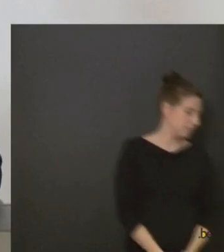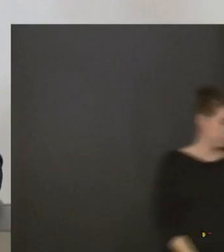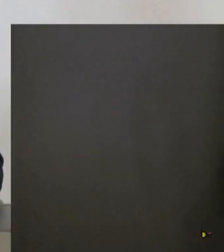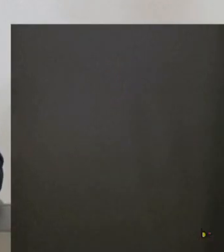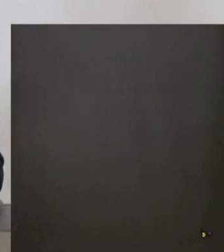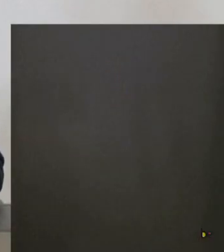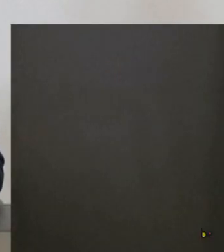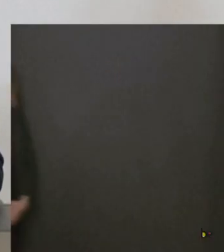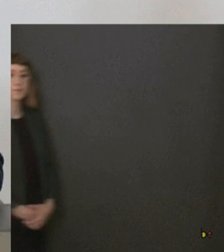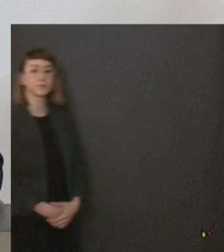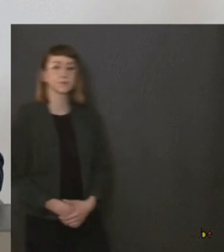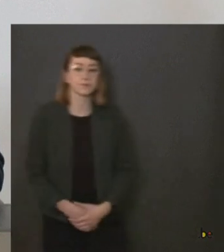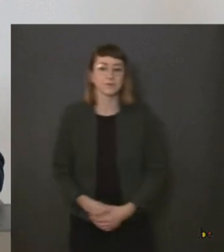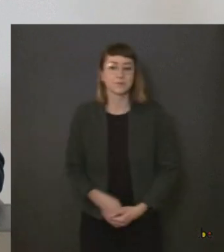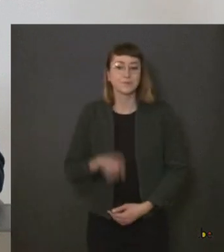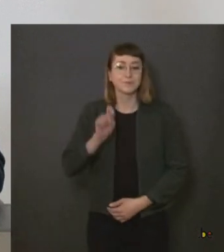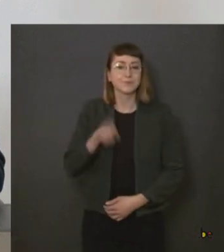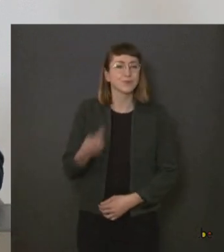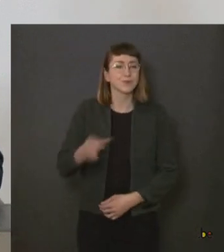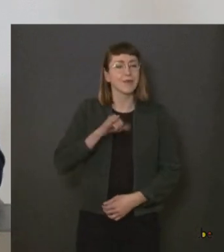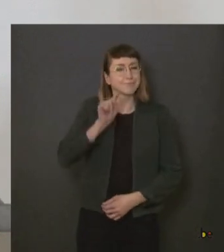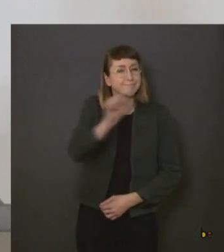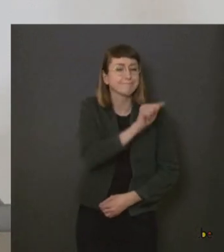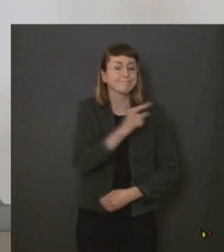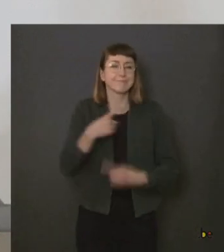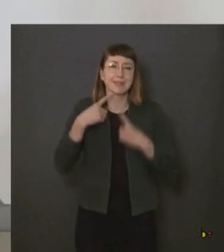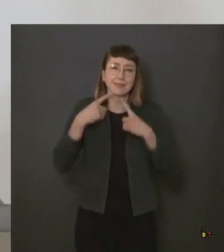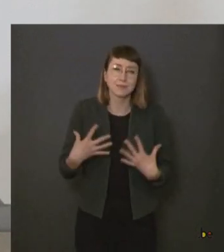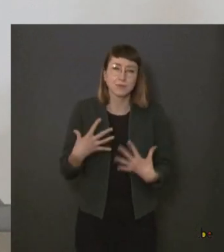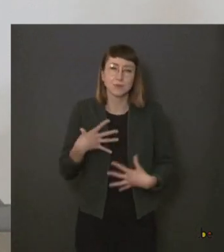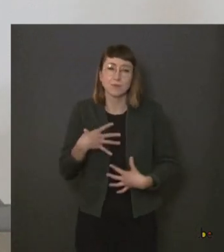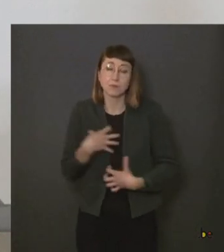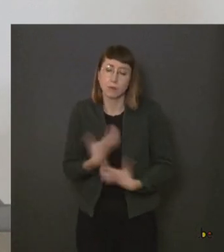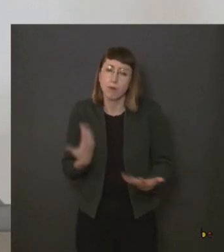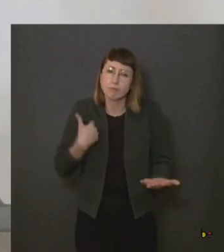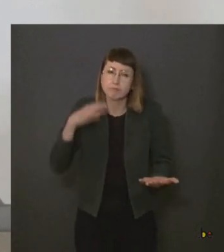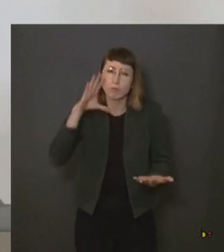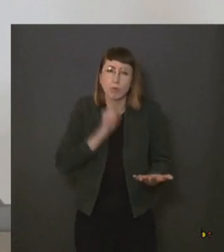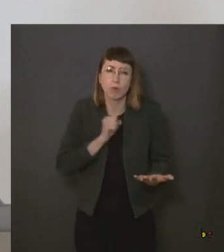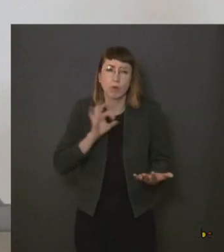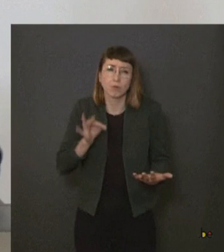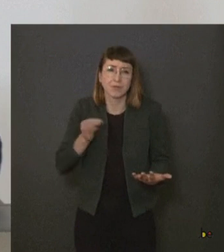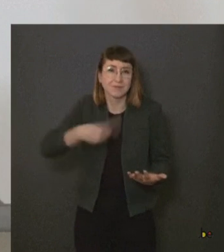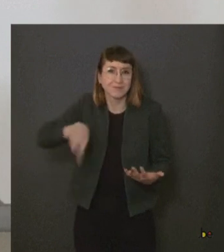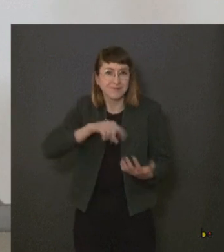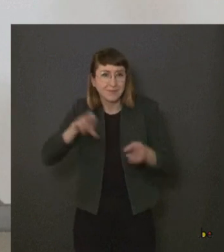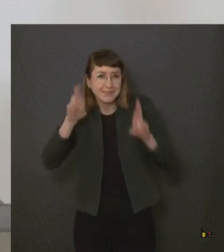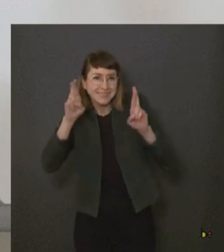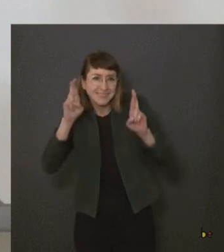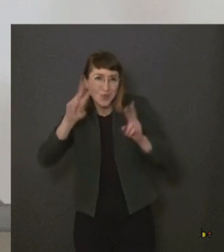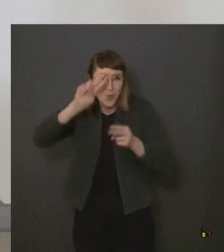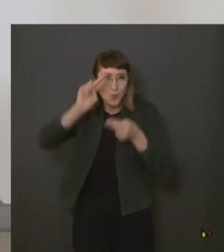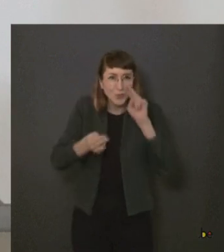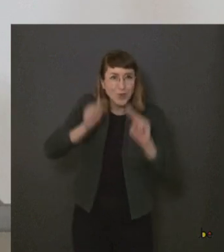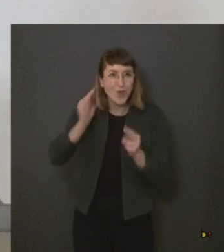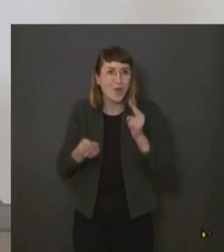Megértem, hogy sokan most csalódottak. Mindannyian azt reméltük, ősszel már kicsit könnyebb lesz, és koronavírus nélküli télre készülhetünk.